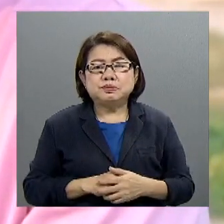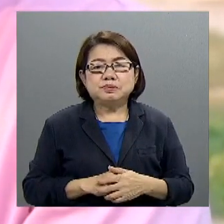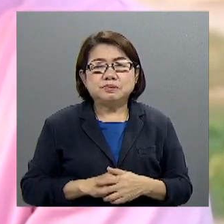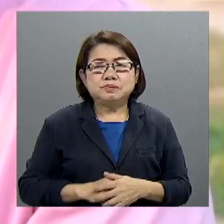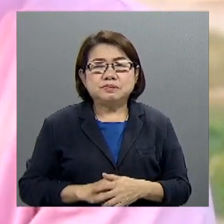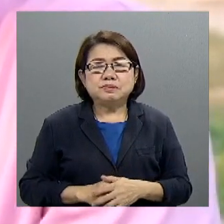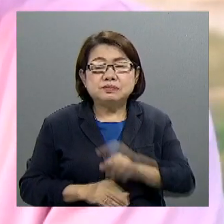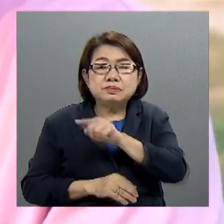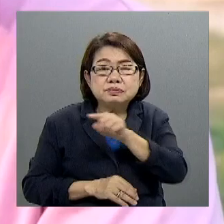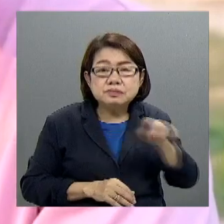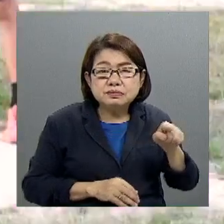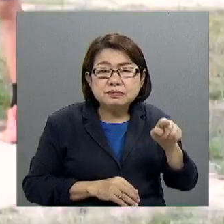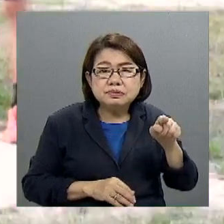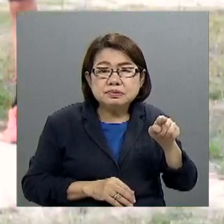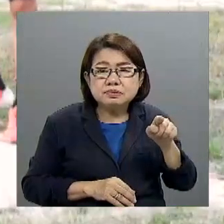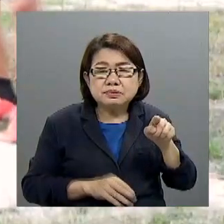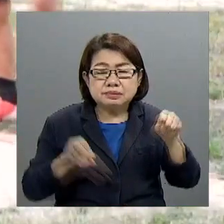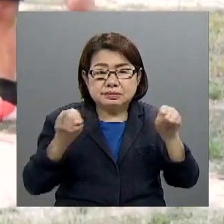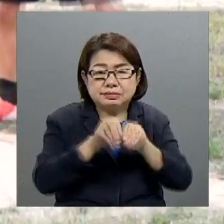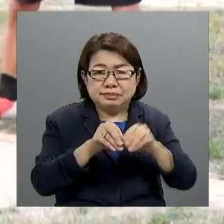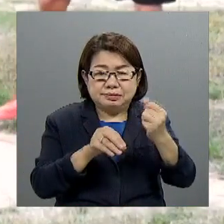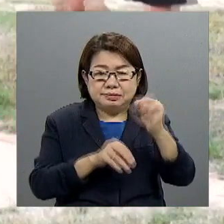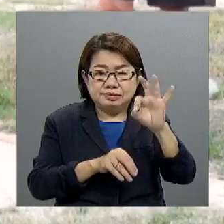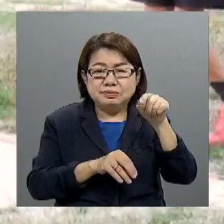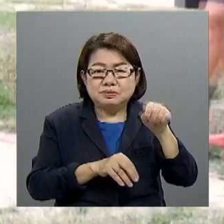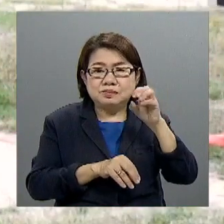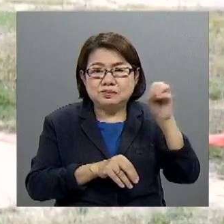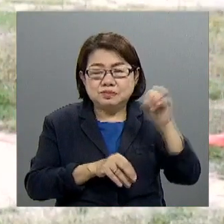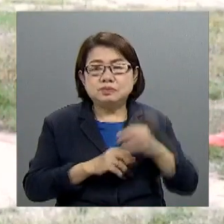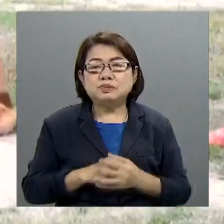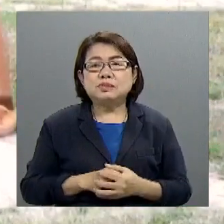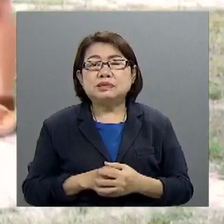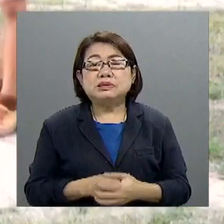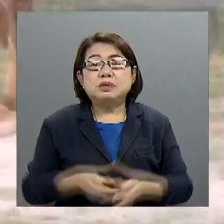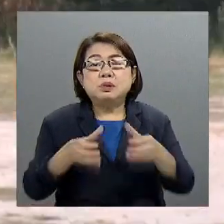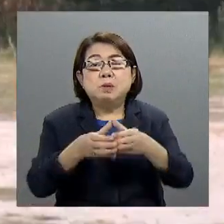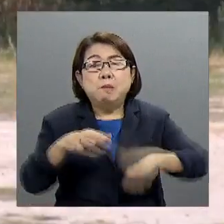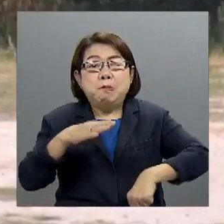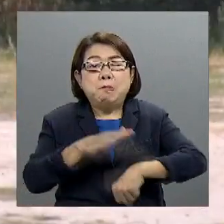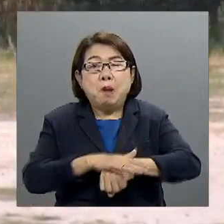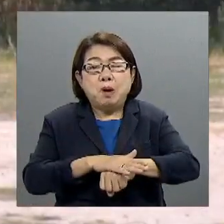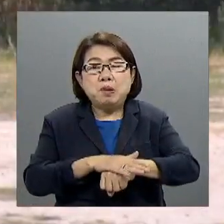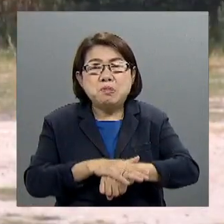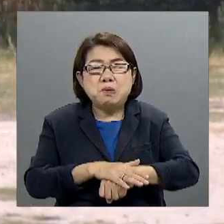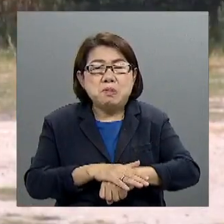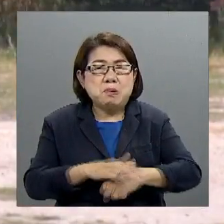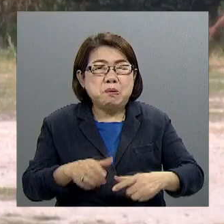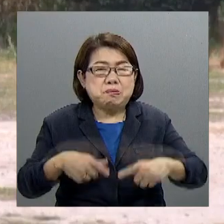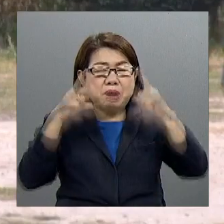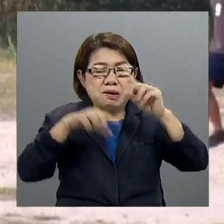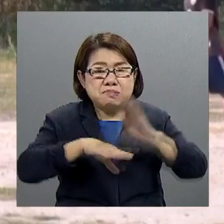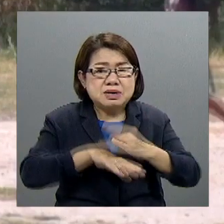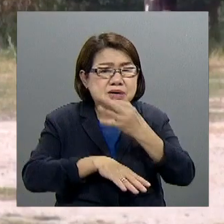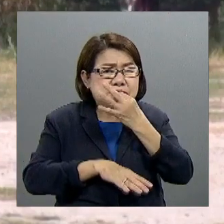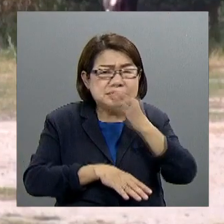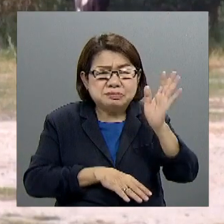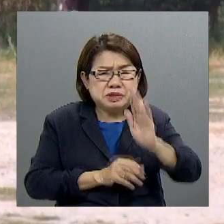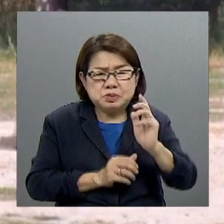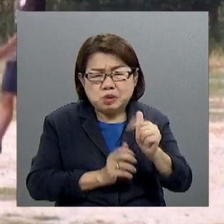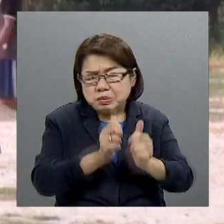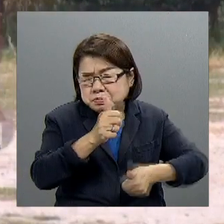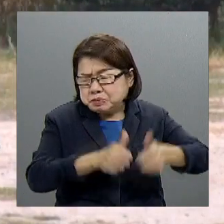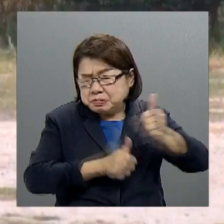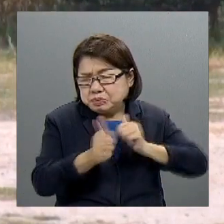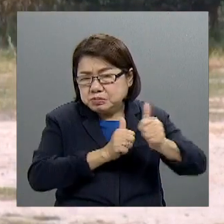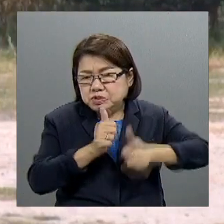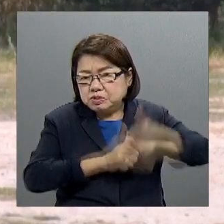เกือบ19:00 น. นี่ไม่ใช่สโมสรมืออาชีพที่เน้นการแข่งขันและมุ่งแพ้ชนะเป็นหลักเป้าหมายใหญ่คือการรวม